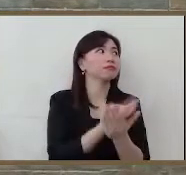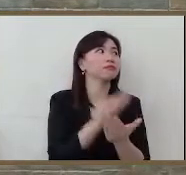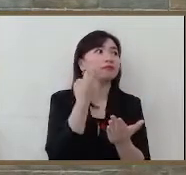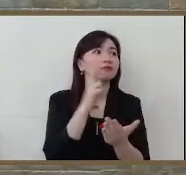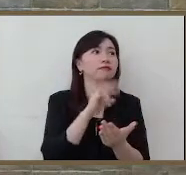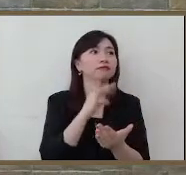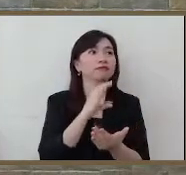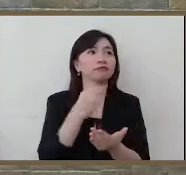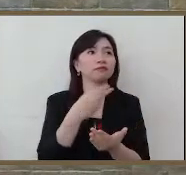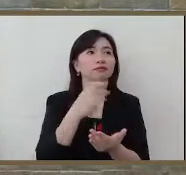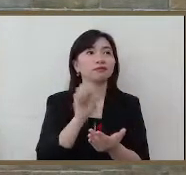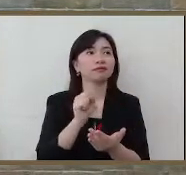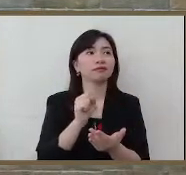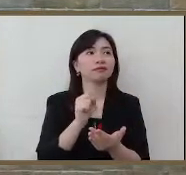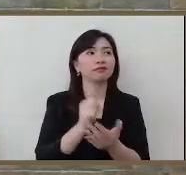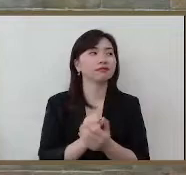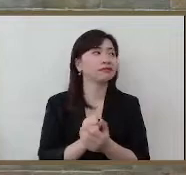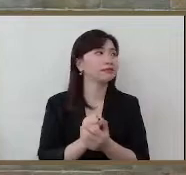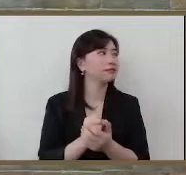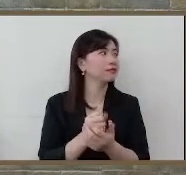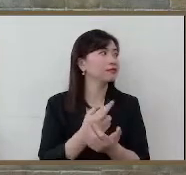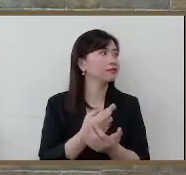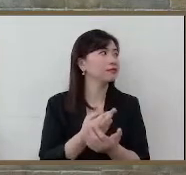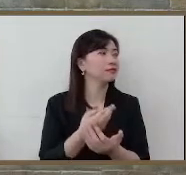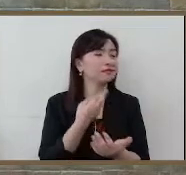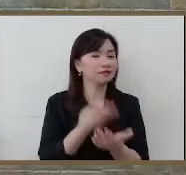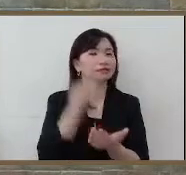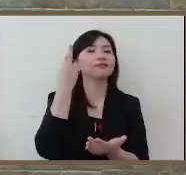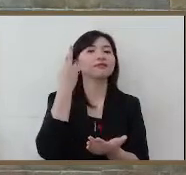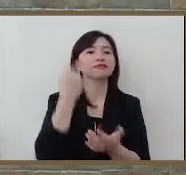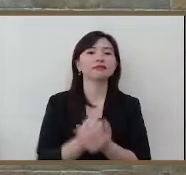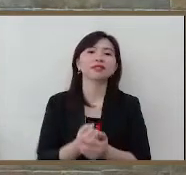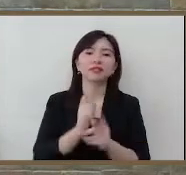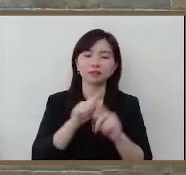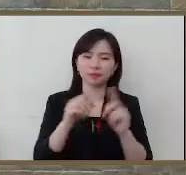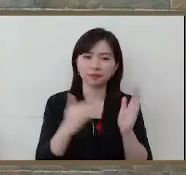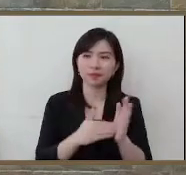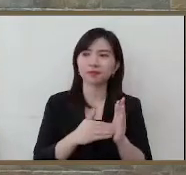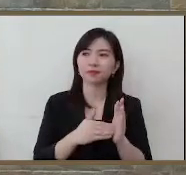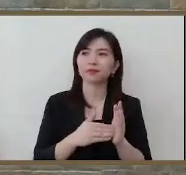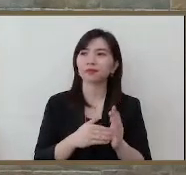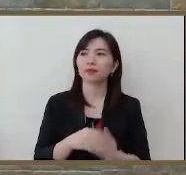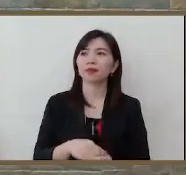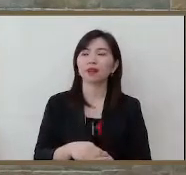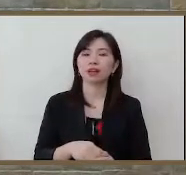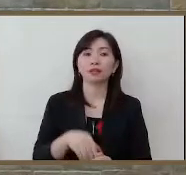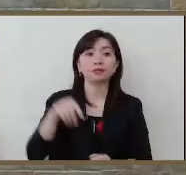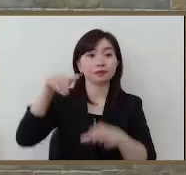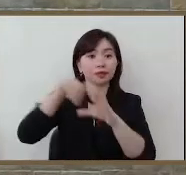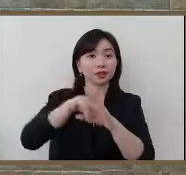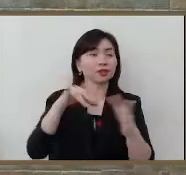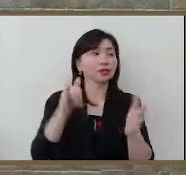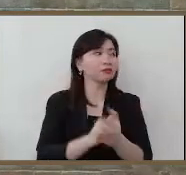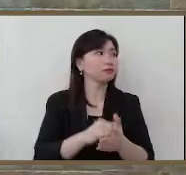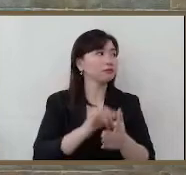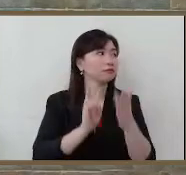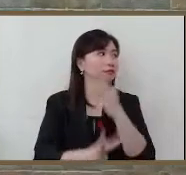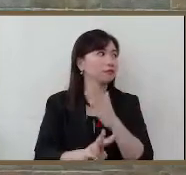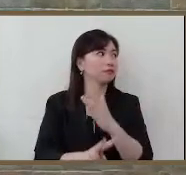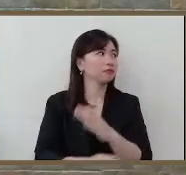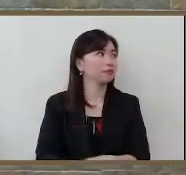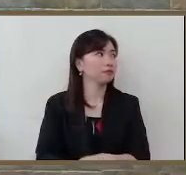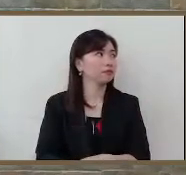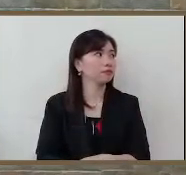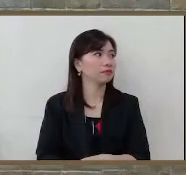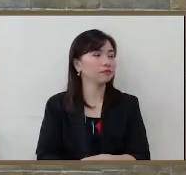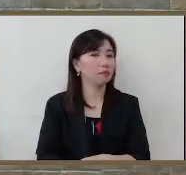kayamanan. But in the text, young people, na ating binasa, King Solomon is not talking about a